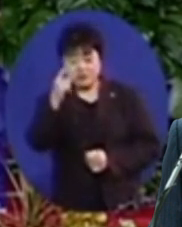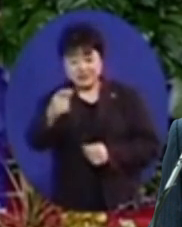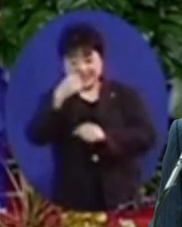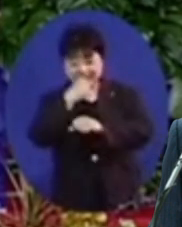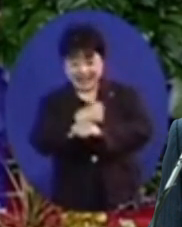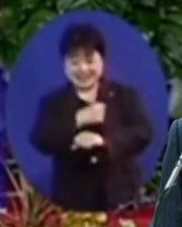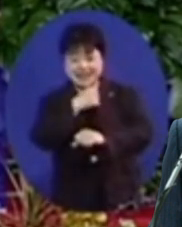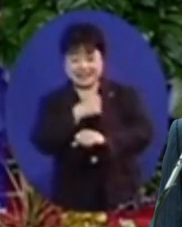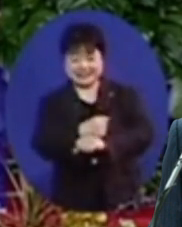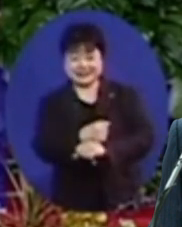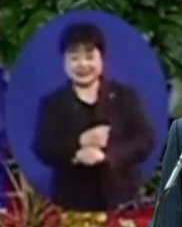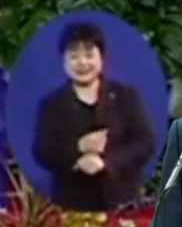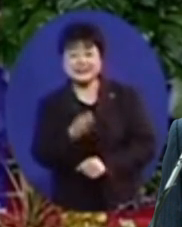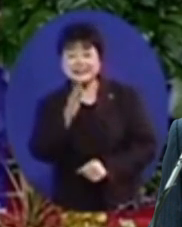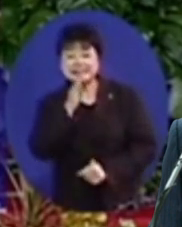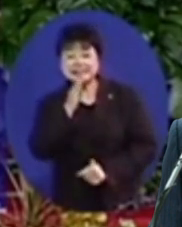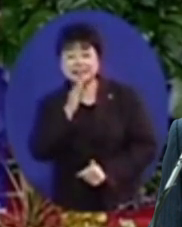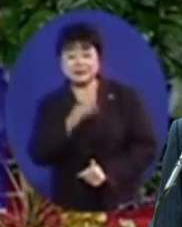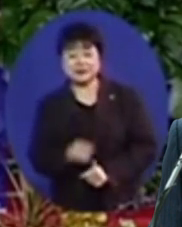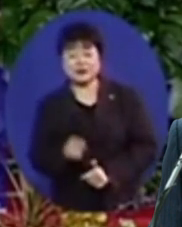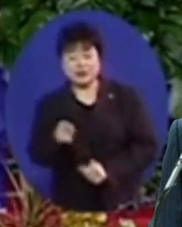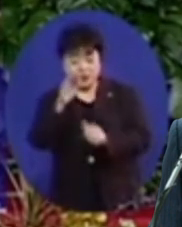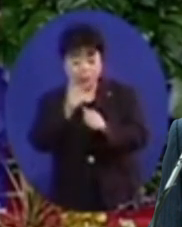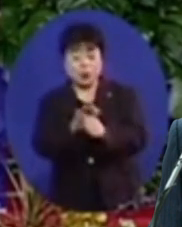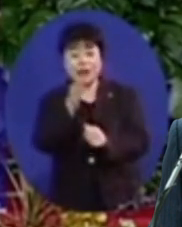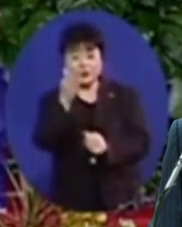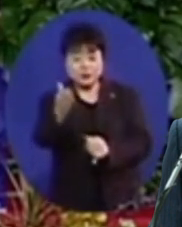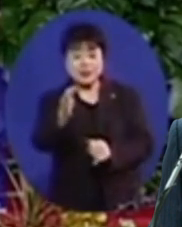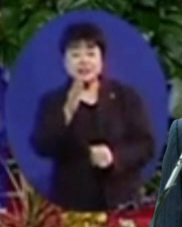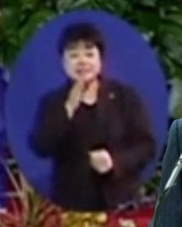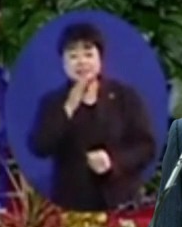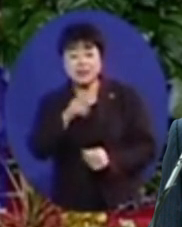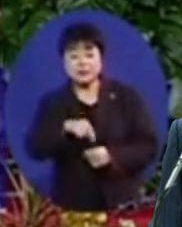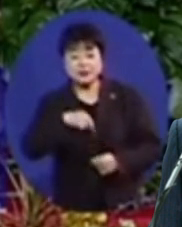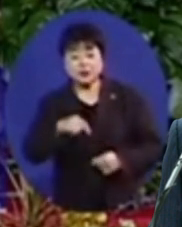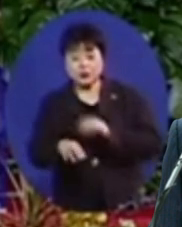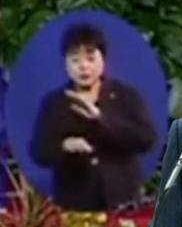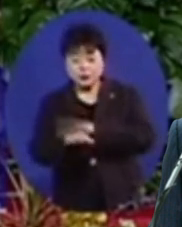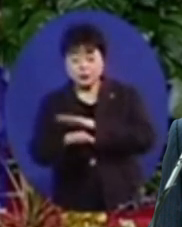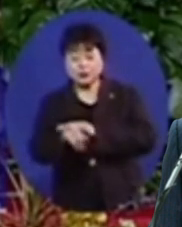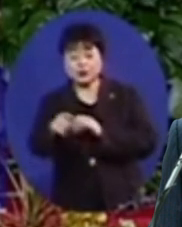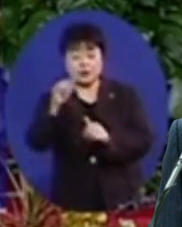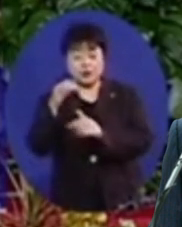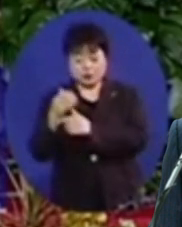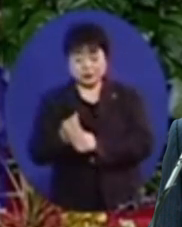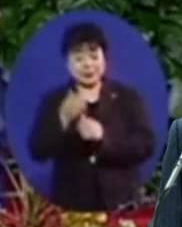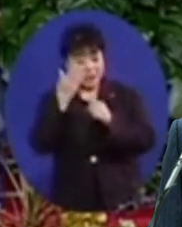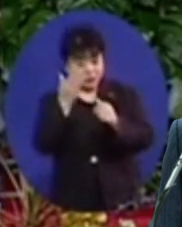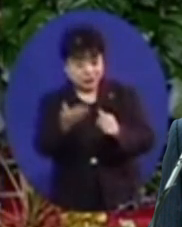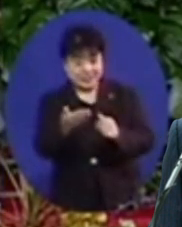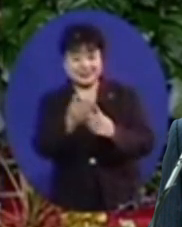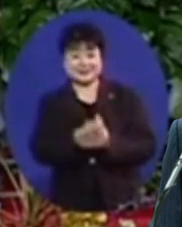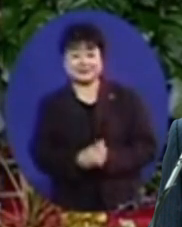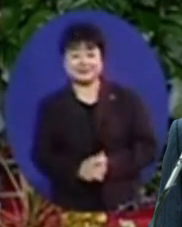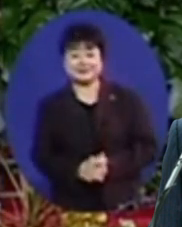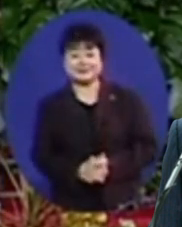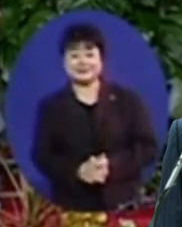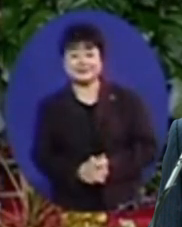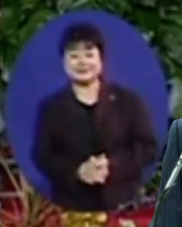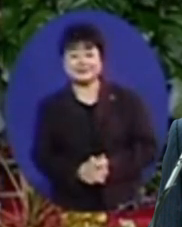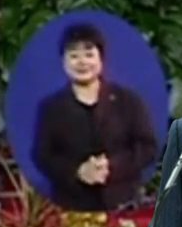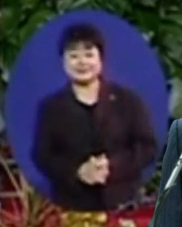하리라 참으로 너를 도와주리라 참으로 나의 의로운 오른손으로 너를 붙들리라.